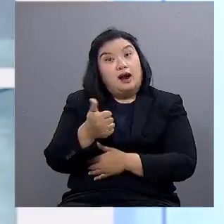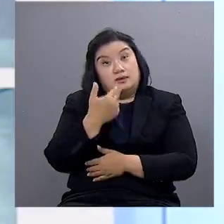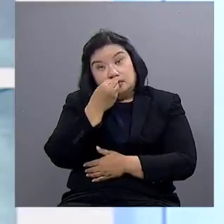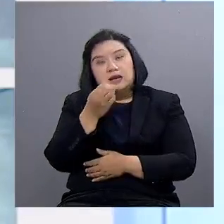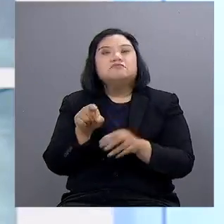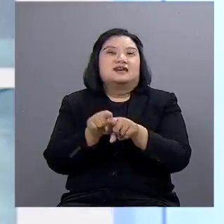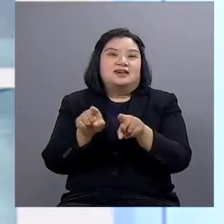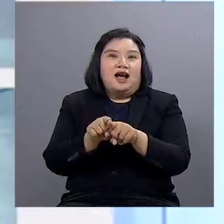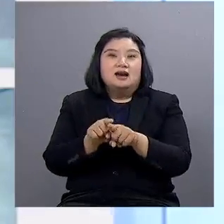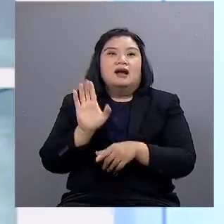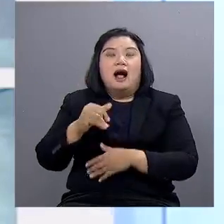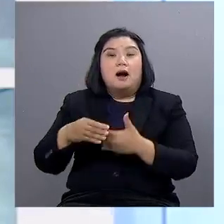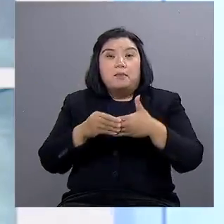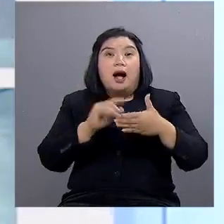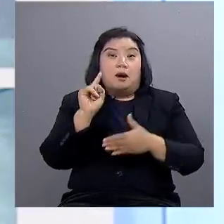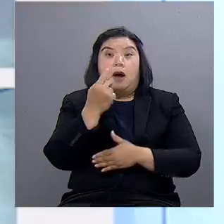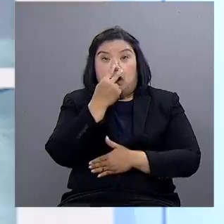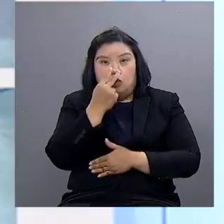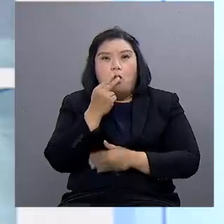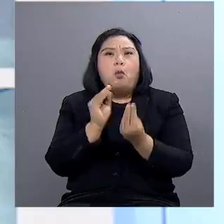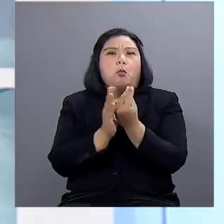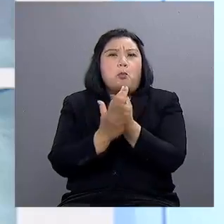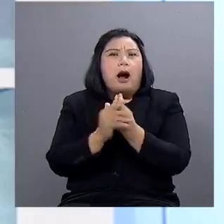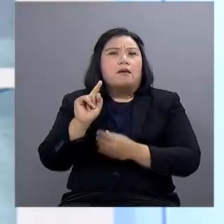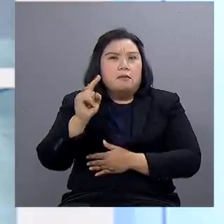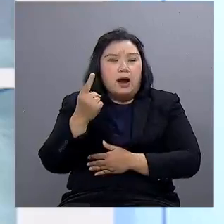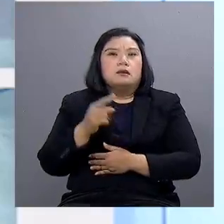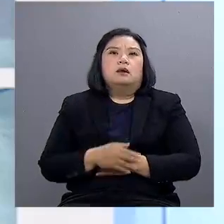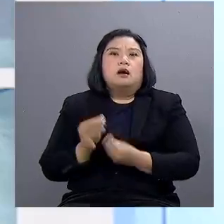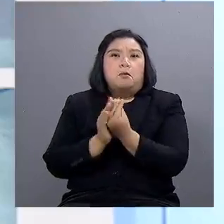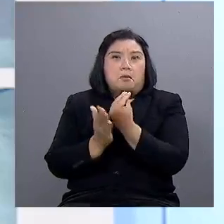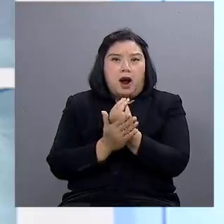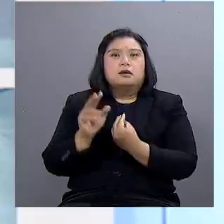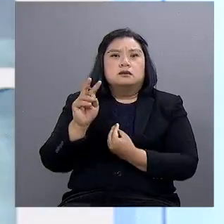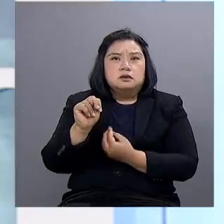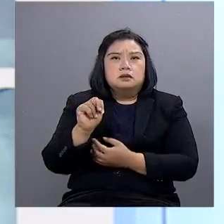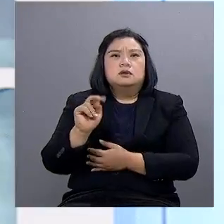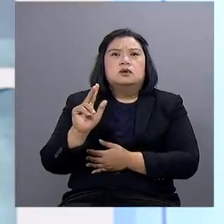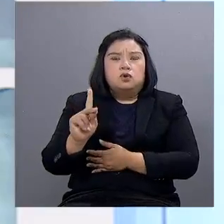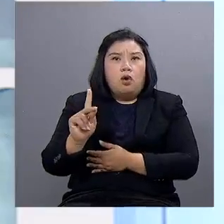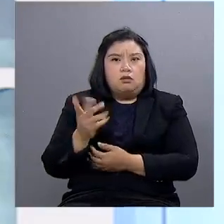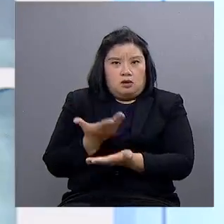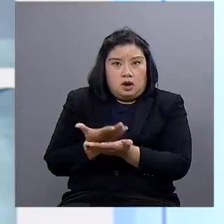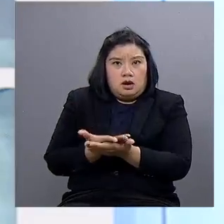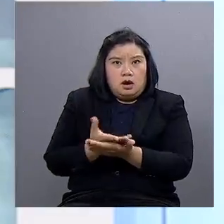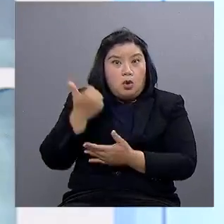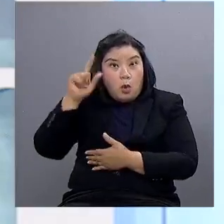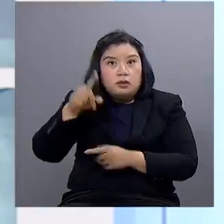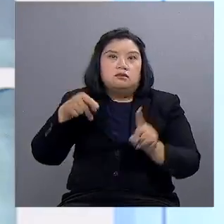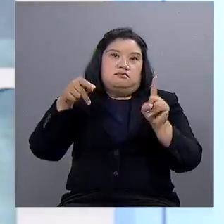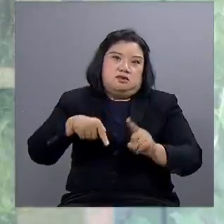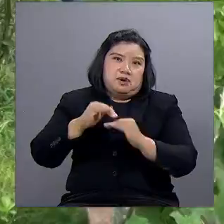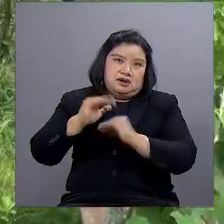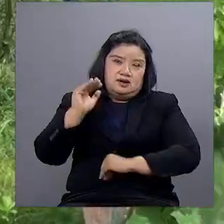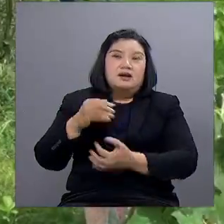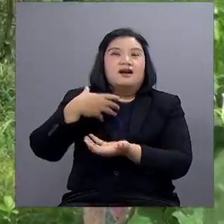ไปเก็บผักเนาะกันดีกว่าค่ะเขาบอกว่าเก็บผักเนาะเนี่ยนะคะจะมีรายได้เนาะวันละเป็นพันกันเลยทีเดียวไปติดตามชมกันเลย